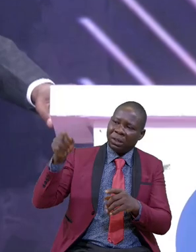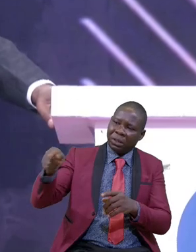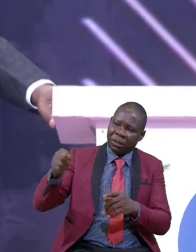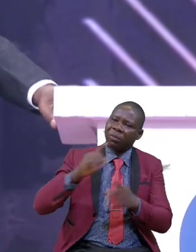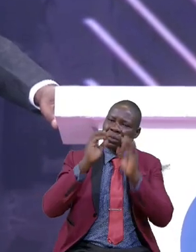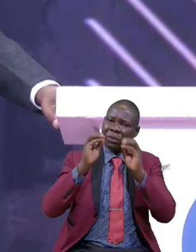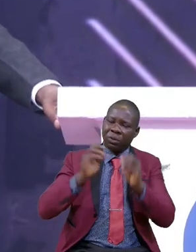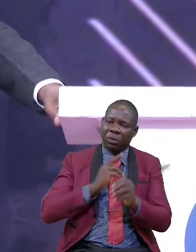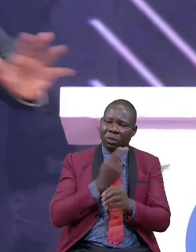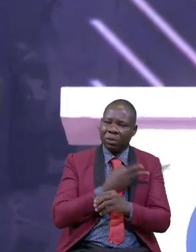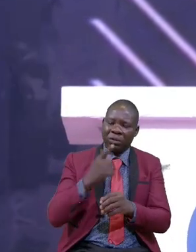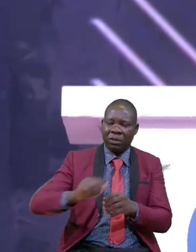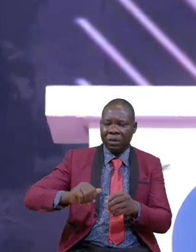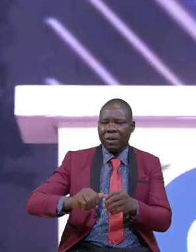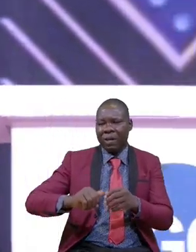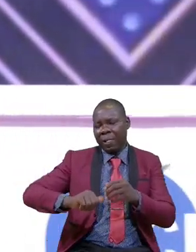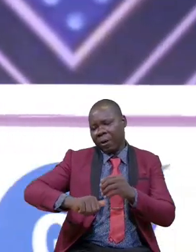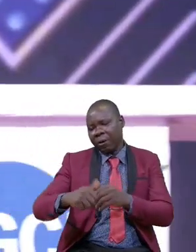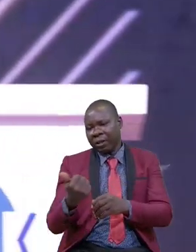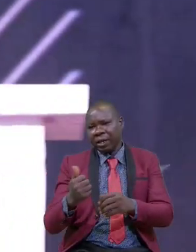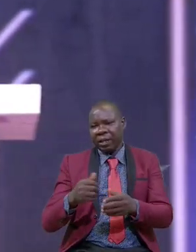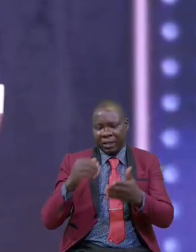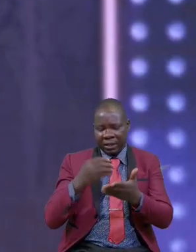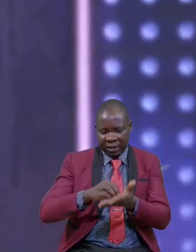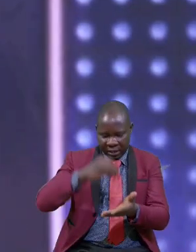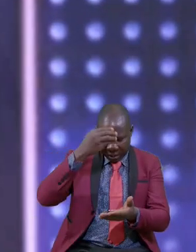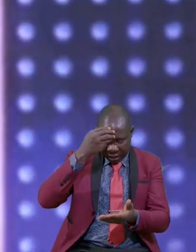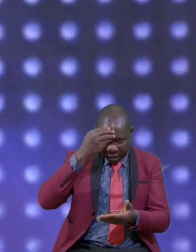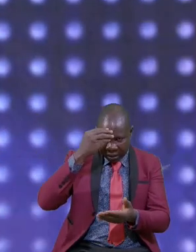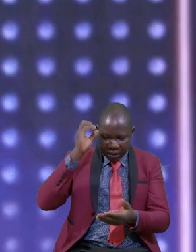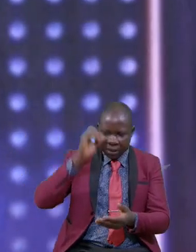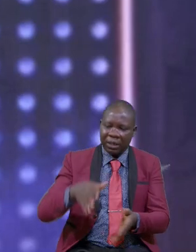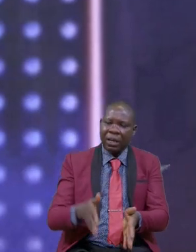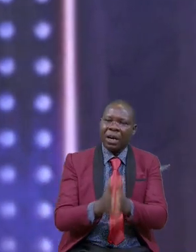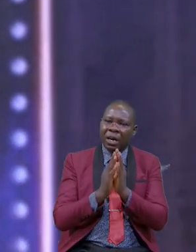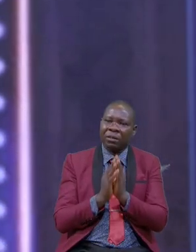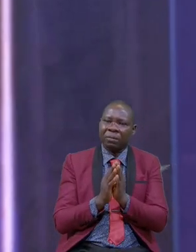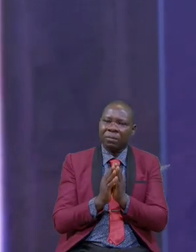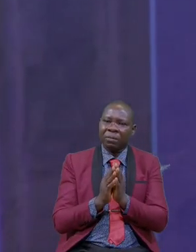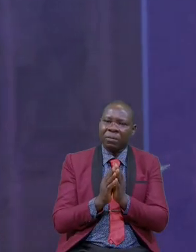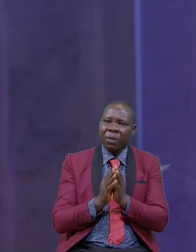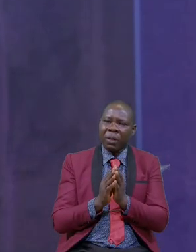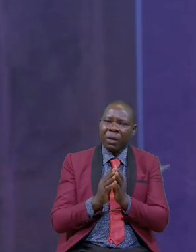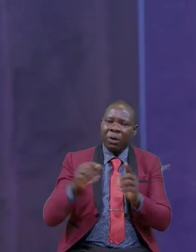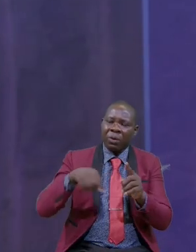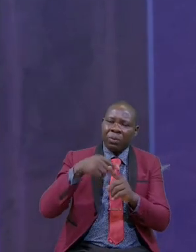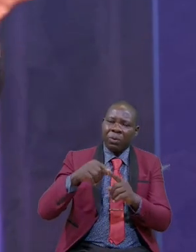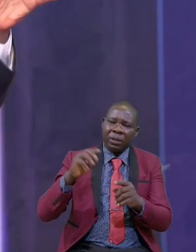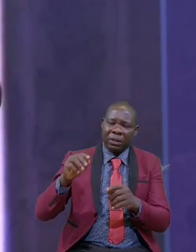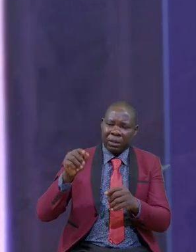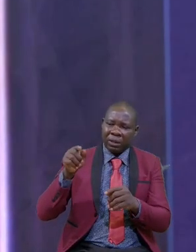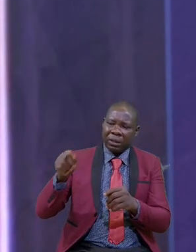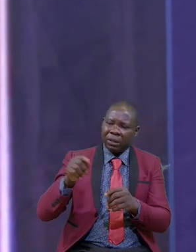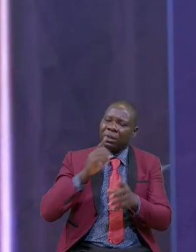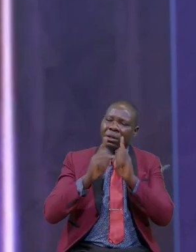cours suivant, session, la session suivante, us, il nous a demandé qui se rappelle ce dont nous avons parlé and, sur la grâce. You know, the